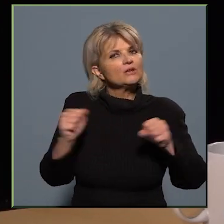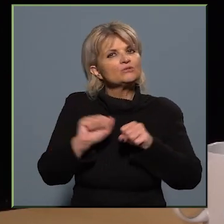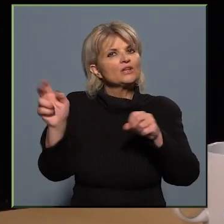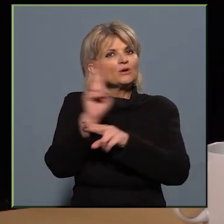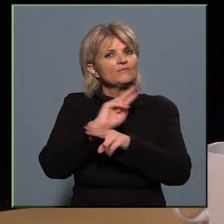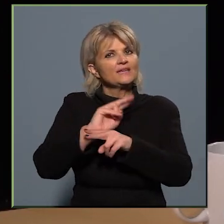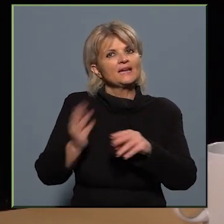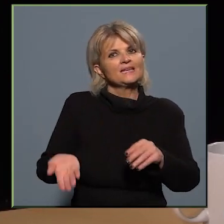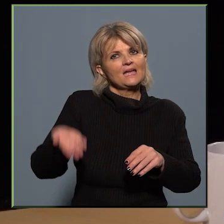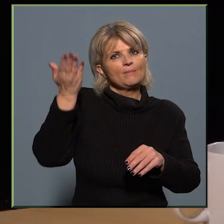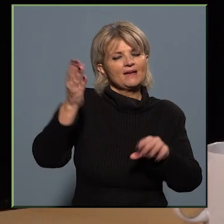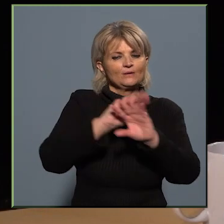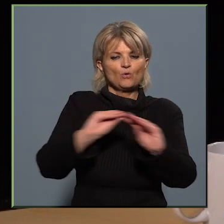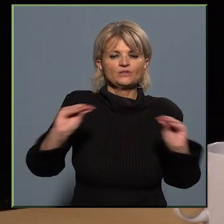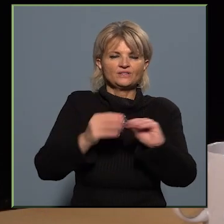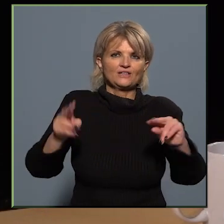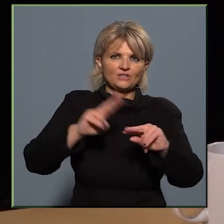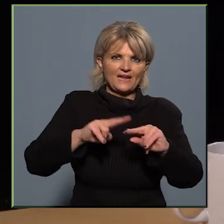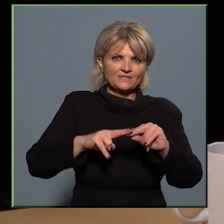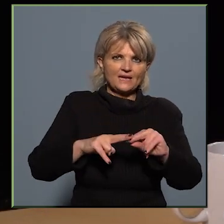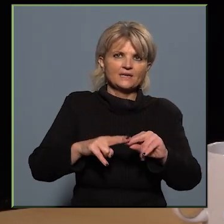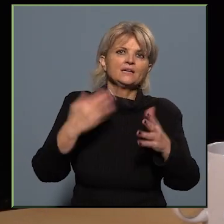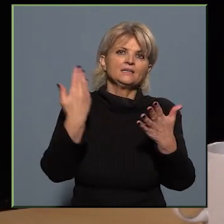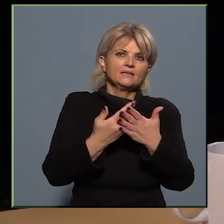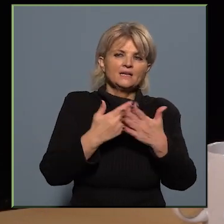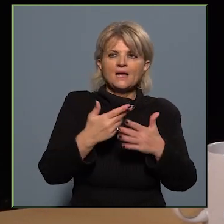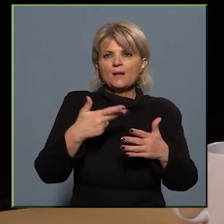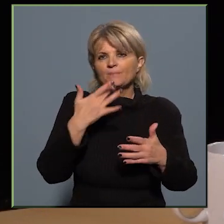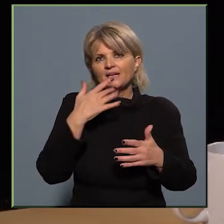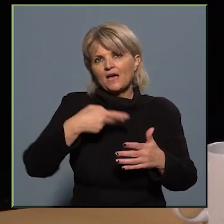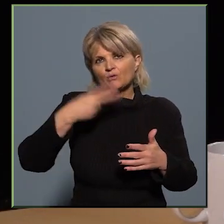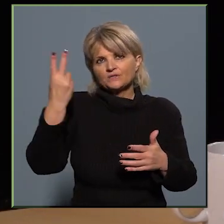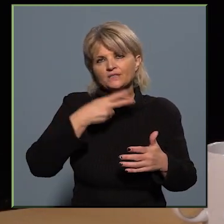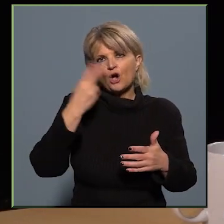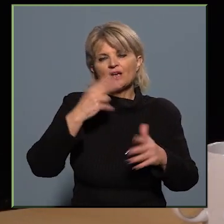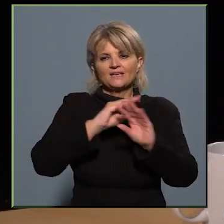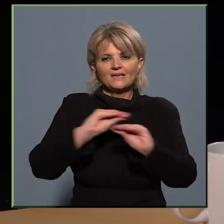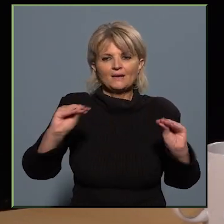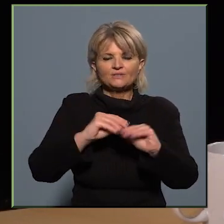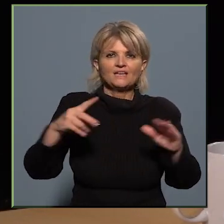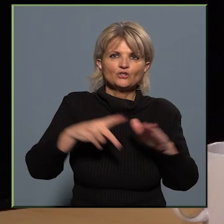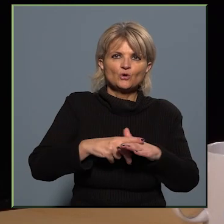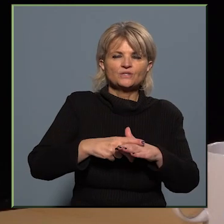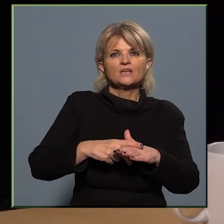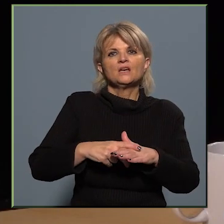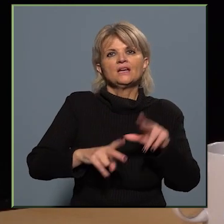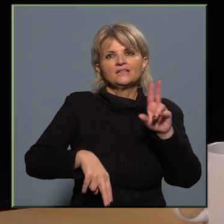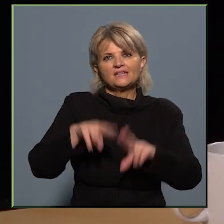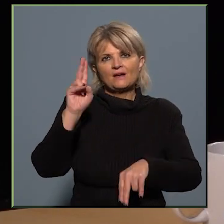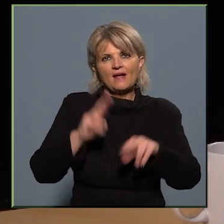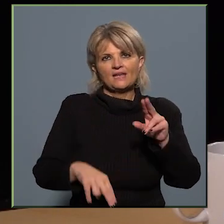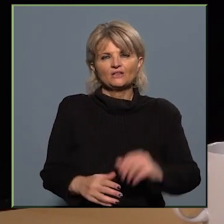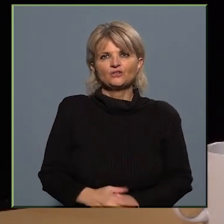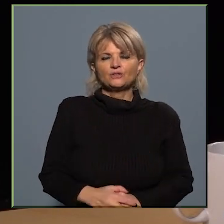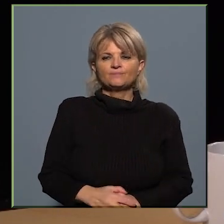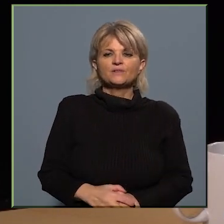hogy kiemelkedő oktatási rendszere legyen. Legyen ez a szakképzés, vagy legyen ez a köznevelés. Az utóbbi években kicsit távolabb került